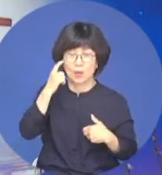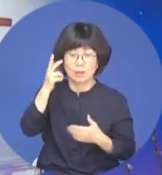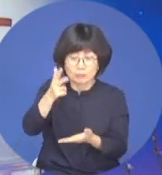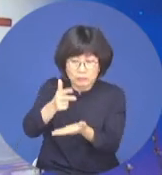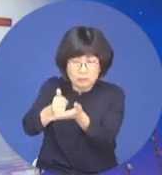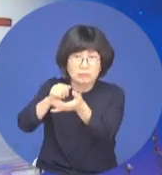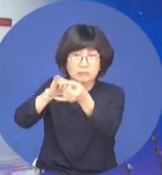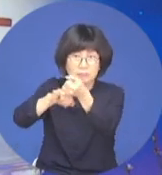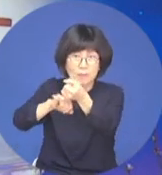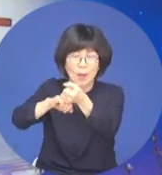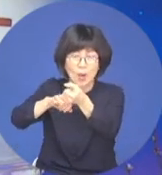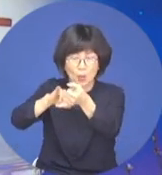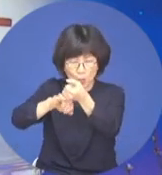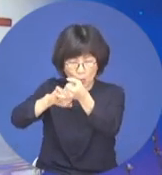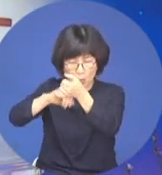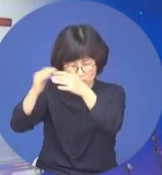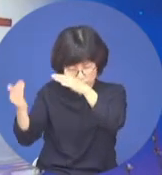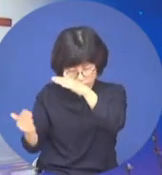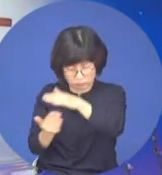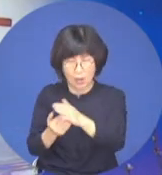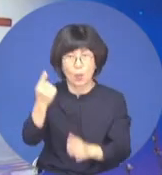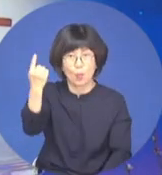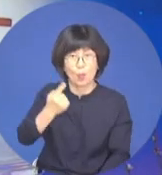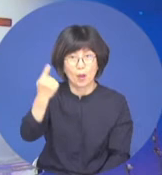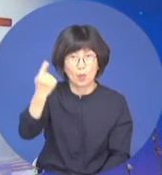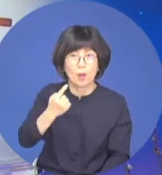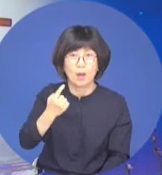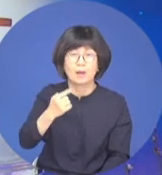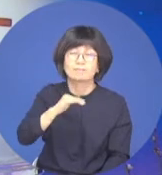것? 기다리는 것이구나.